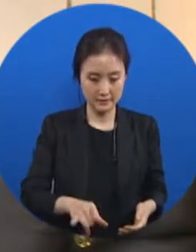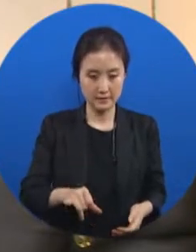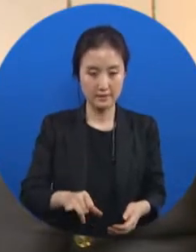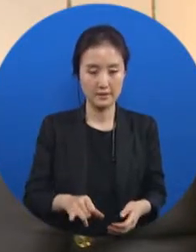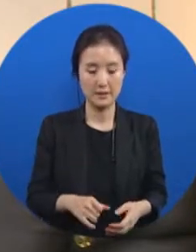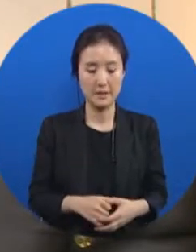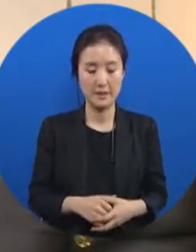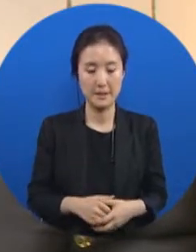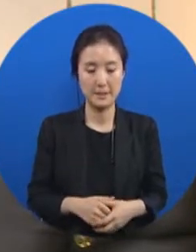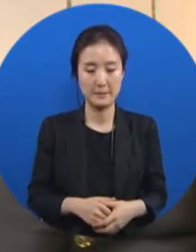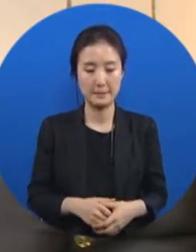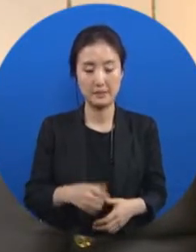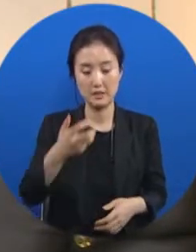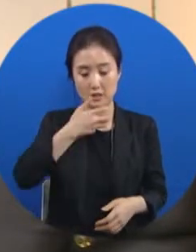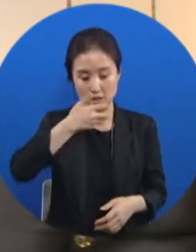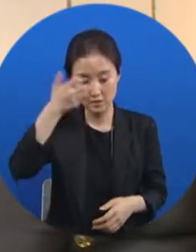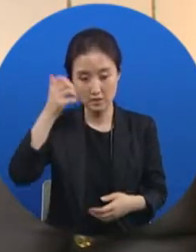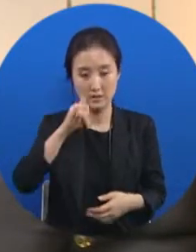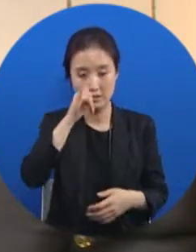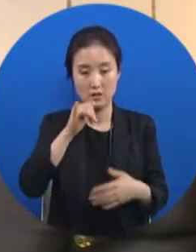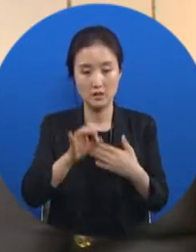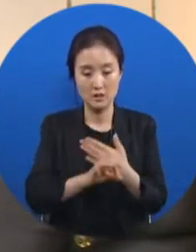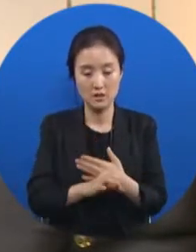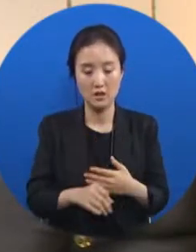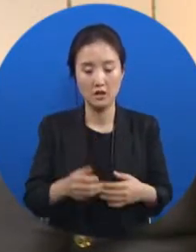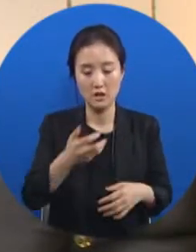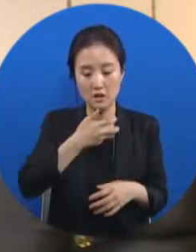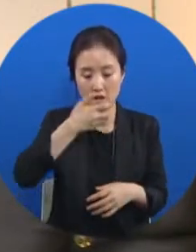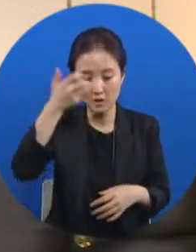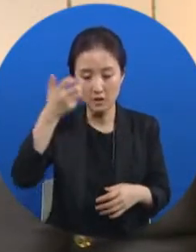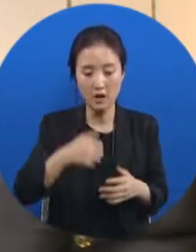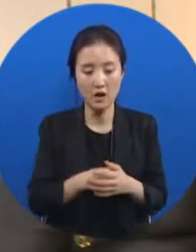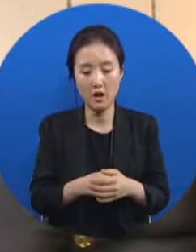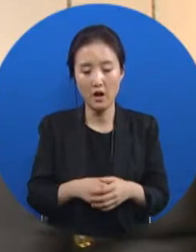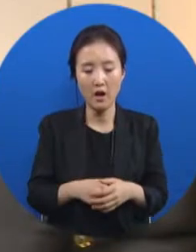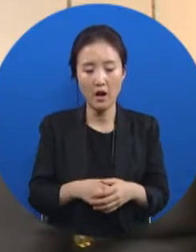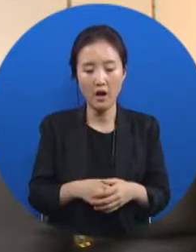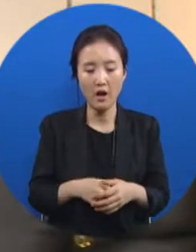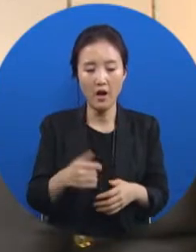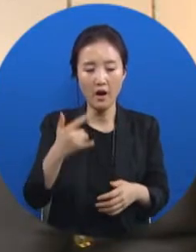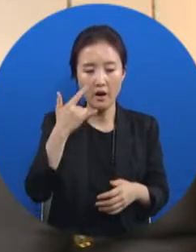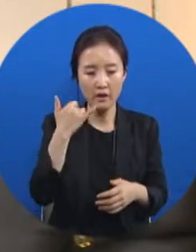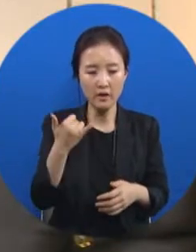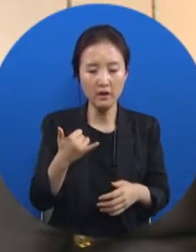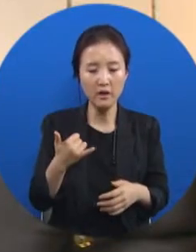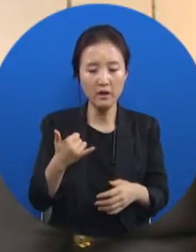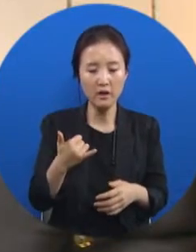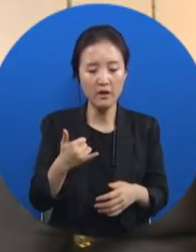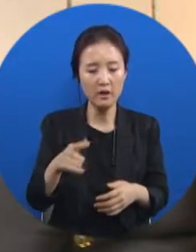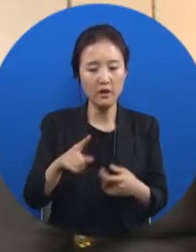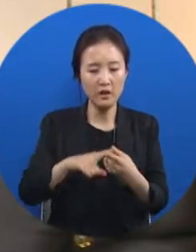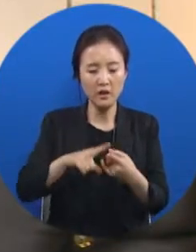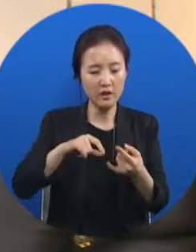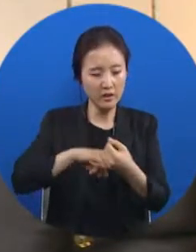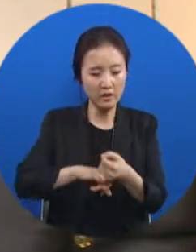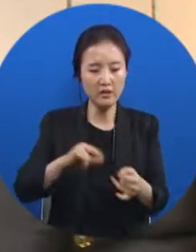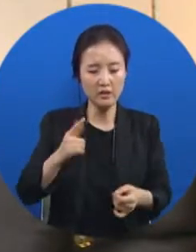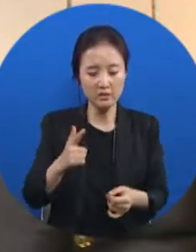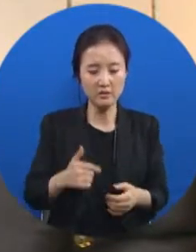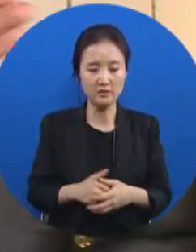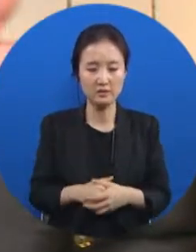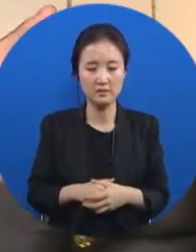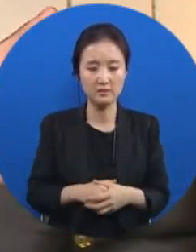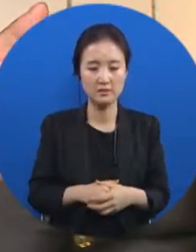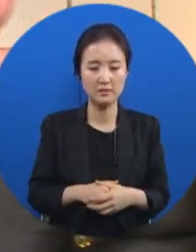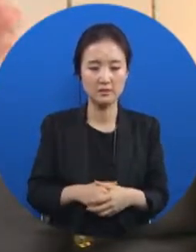그래요. 꿈을 꾸면 그 꿈이 부모님에게 만족되는 꿈이 아닐 거예요. 분명히.